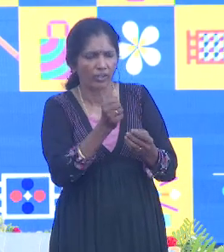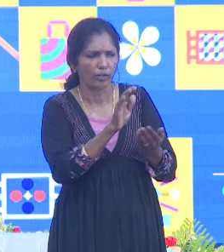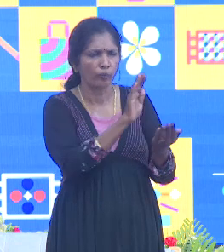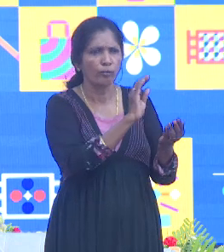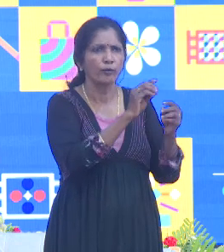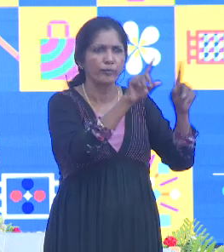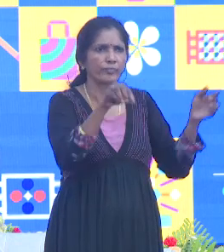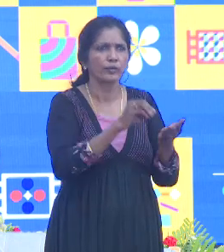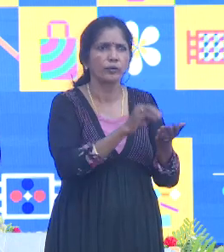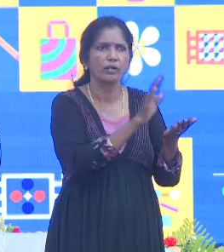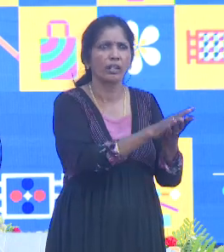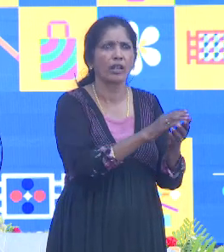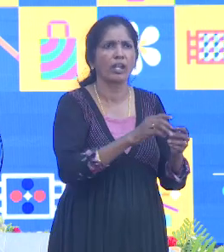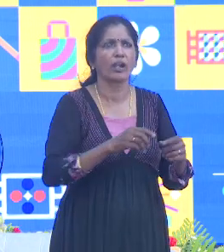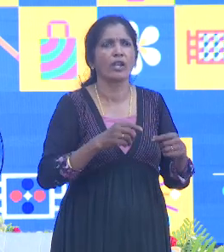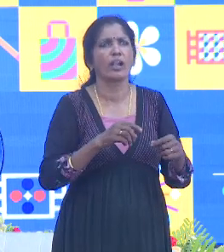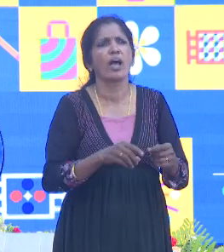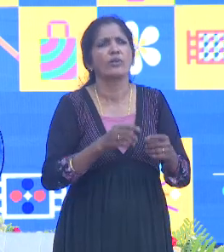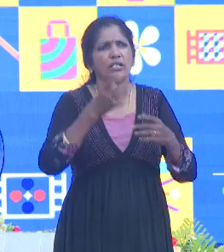അവന് ചികിത്സ കിട്ടാതെ കുടിലുകളിൽ